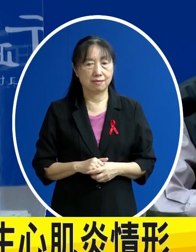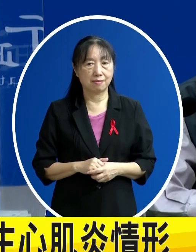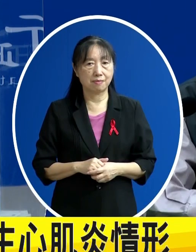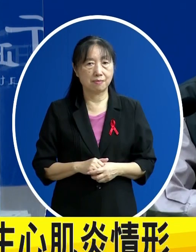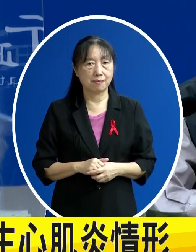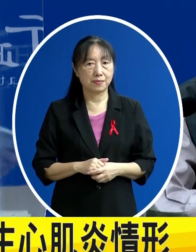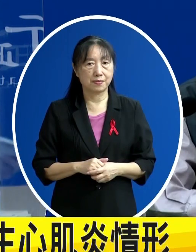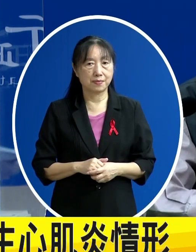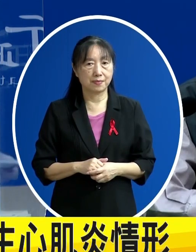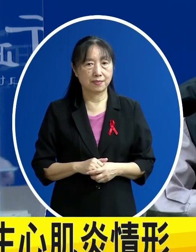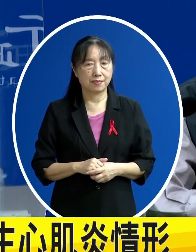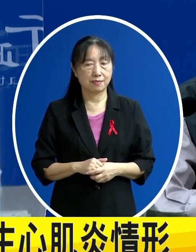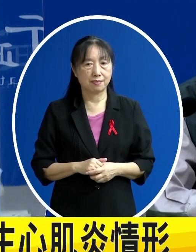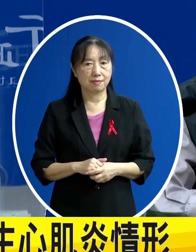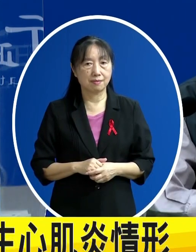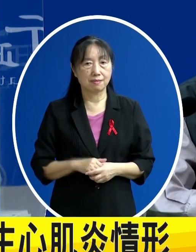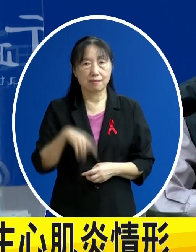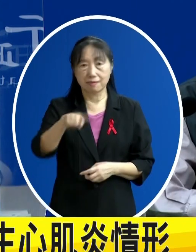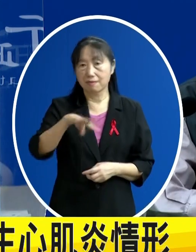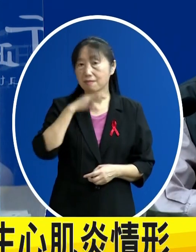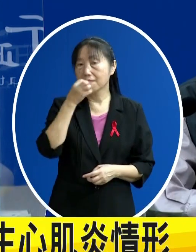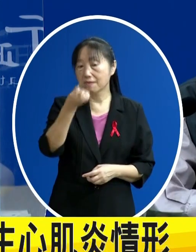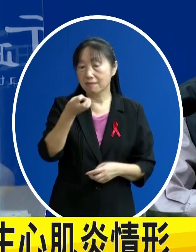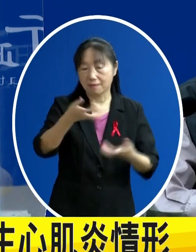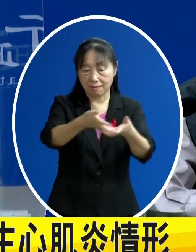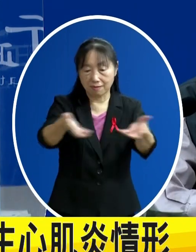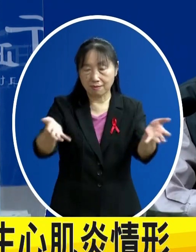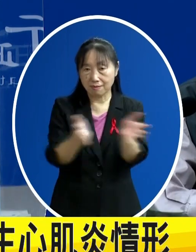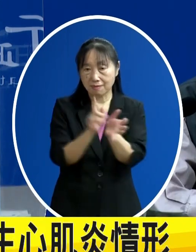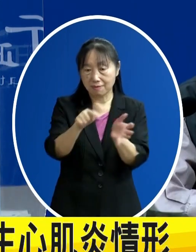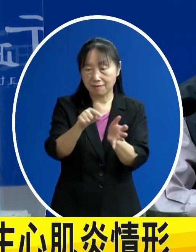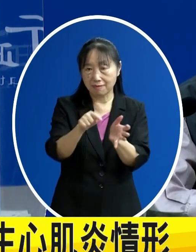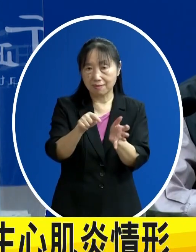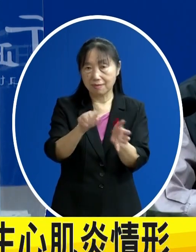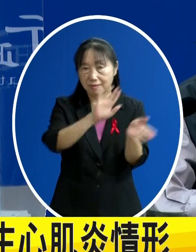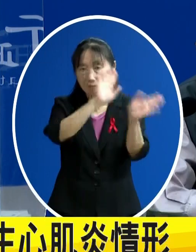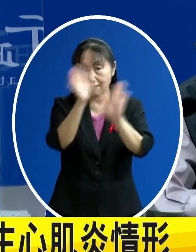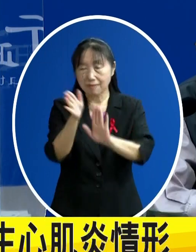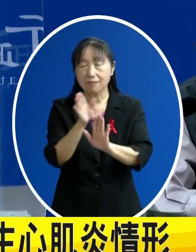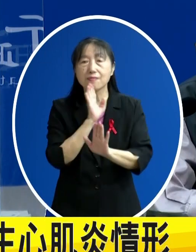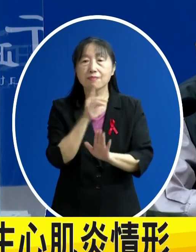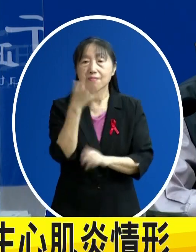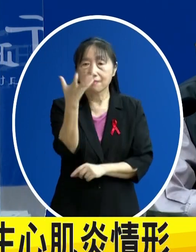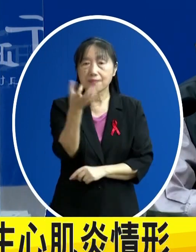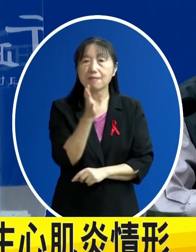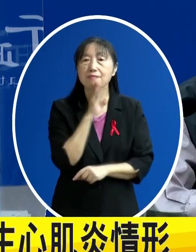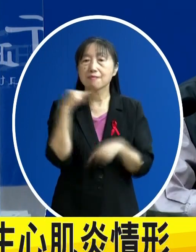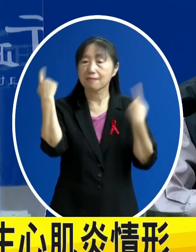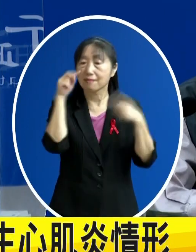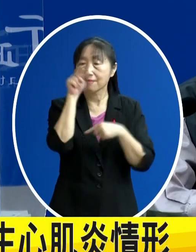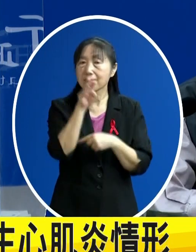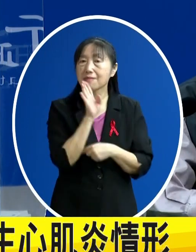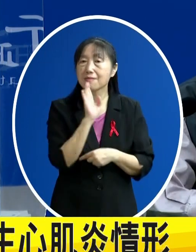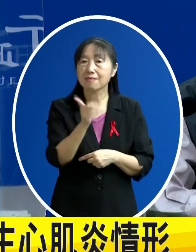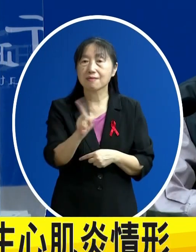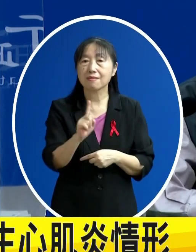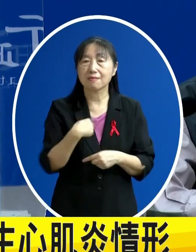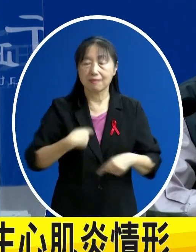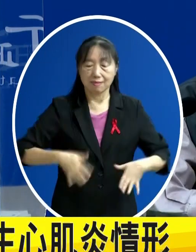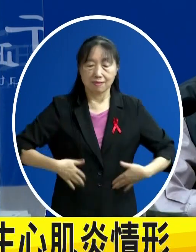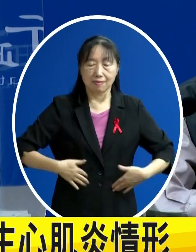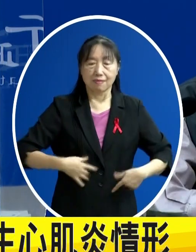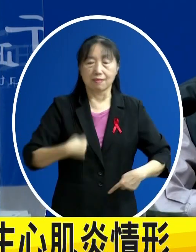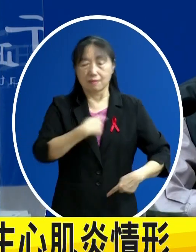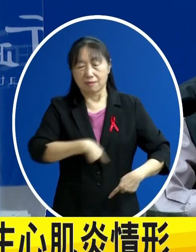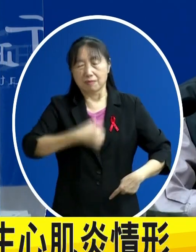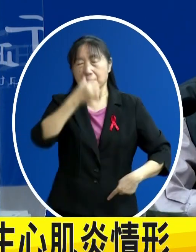那以这些青少年族群的症状分布呢，大部分常见的还是以急性的胸